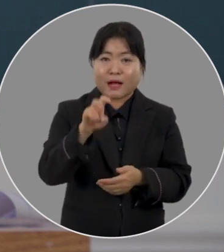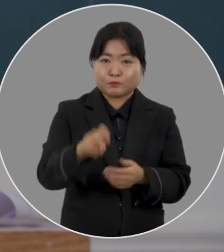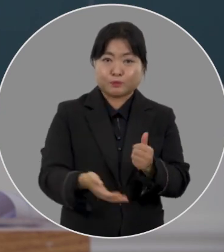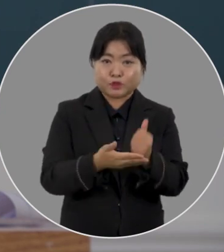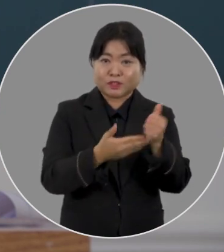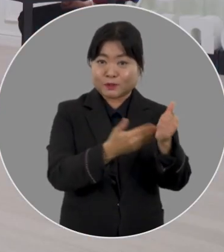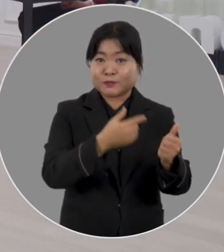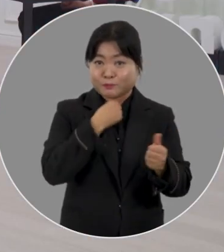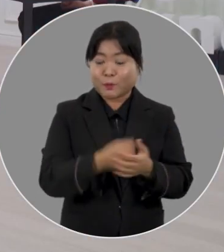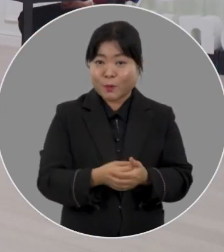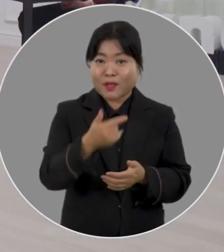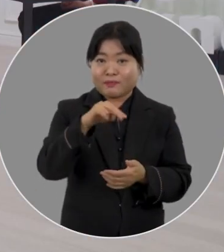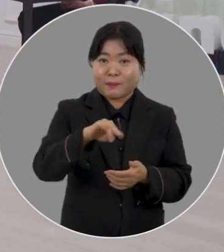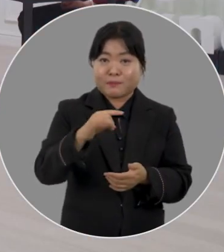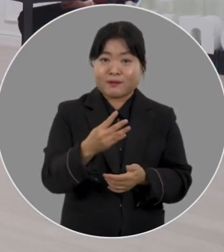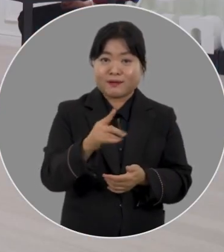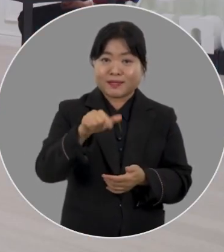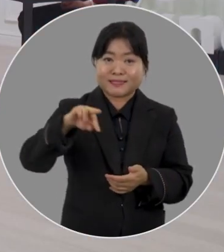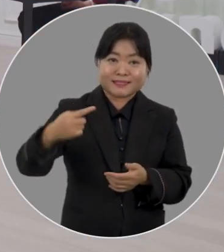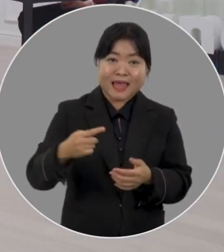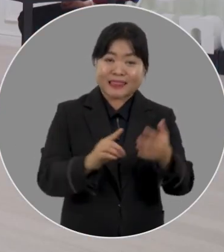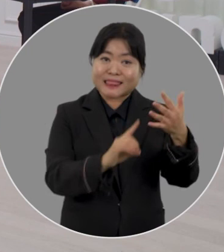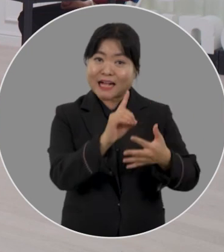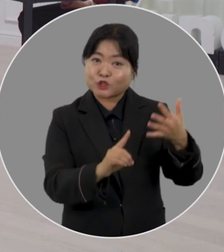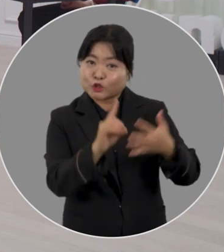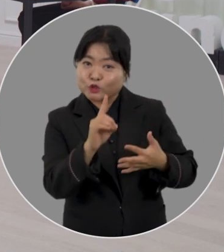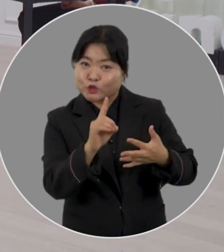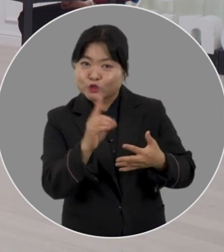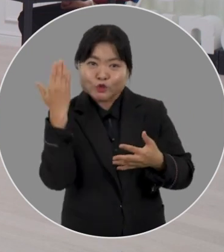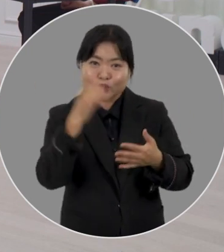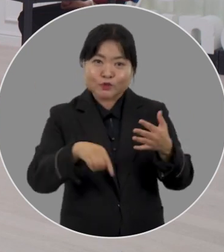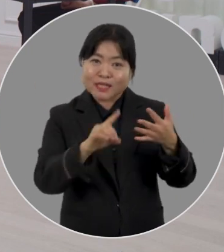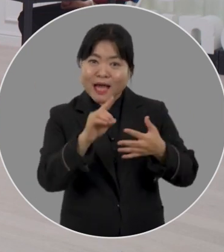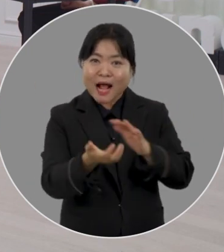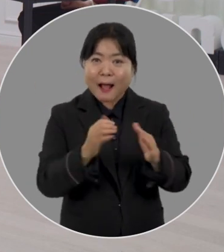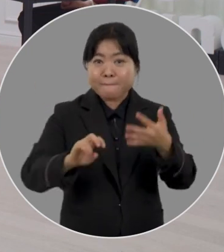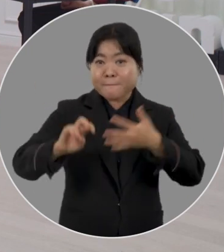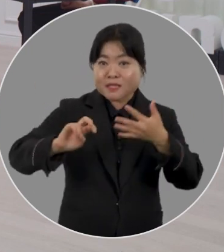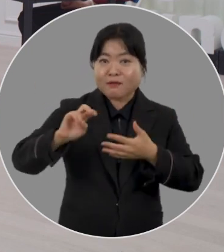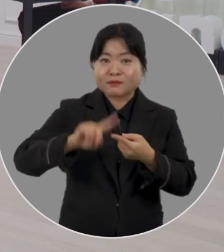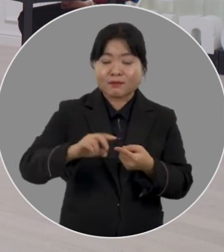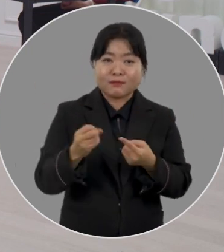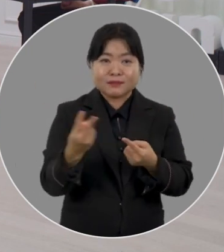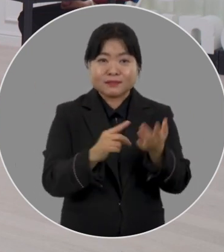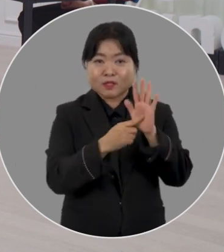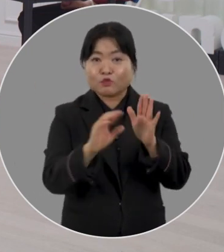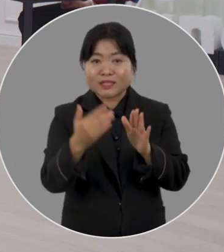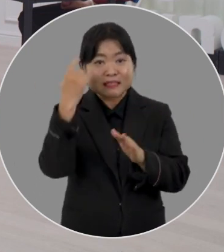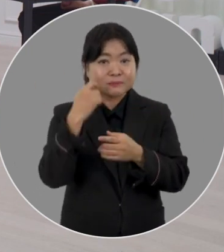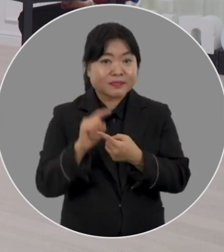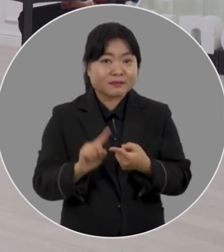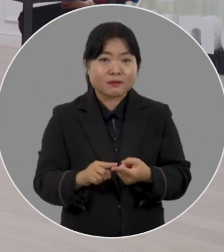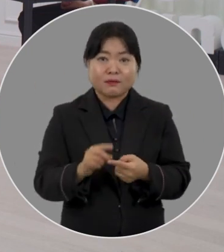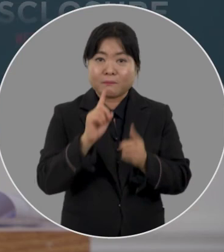추천드리고 싶고 넷플릭스의 다큐 최근에 있는 것들 중에서 제가 아까 미디어에서 재현되는 그런 이미지에